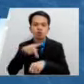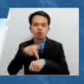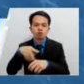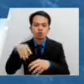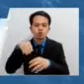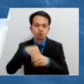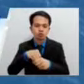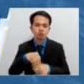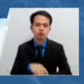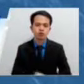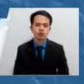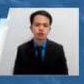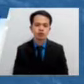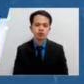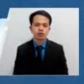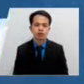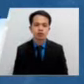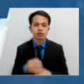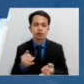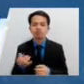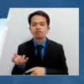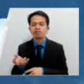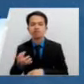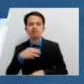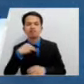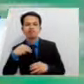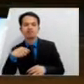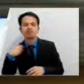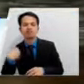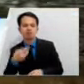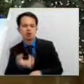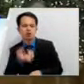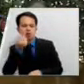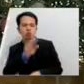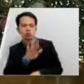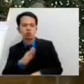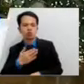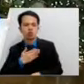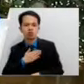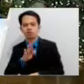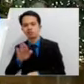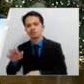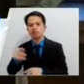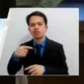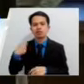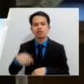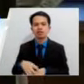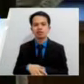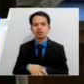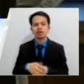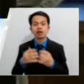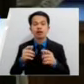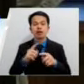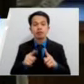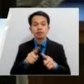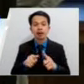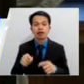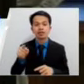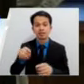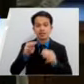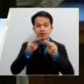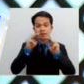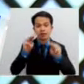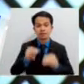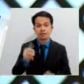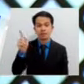economic zone. Inaangkin din ito ng China bilang kanilang teritoryo. Pero sa Murillo Velarde 1734 map na tinuguri ang Mother